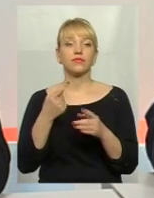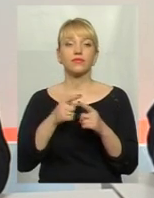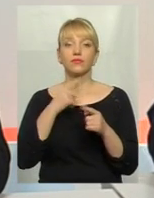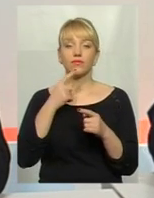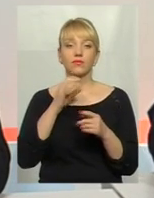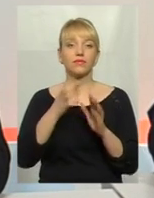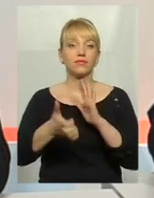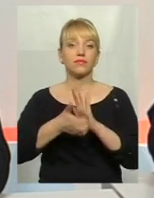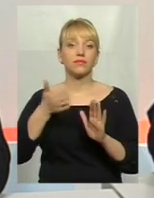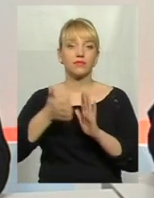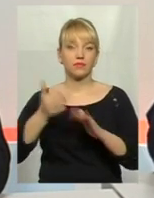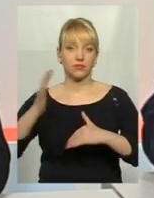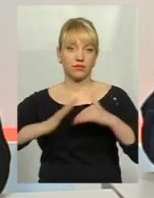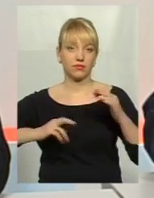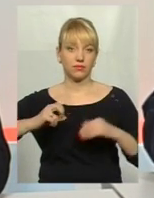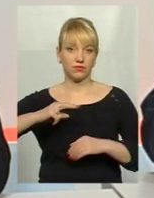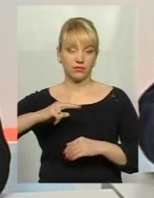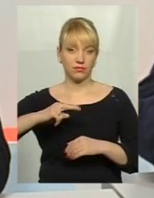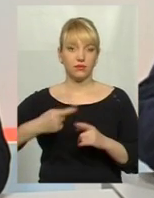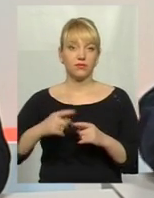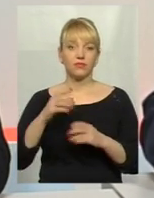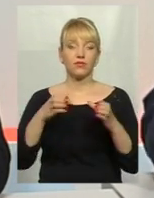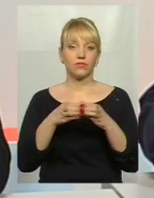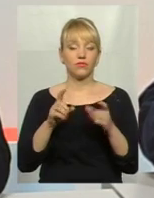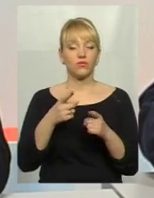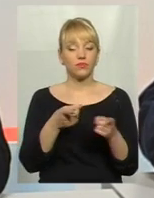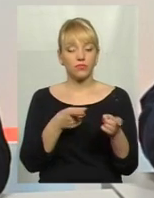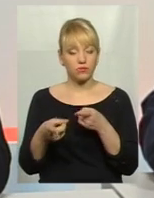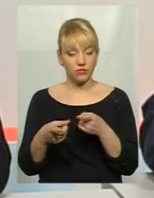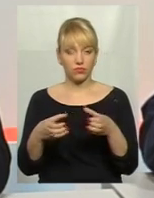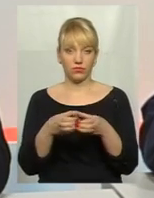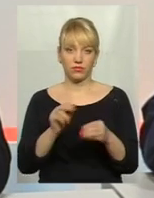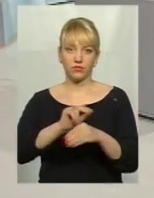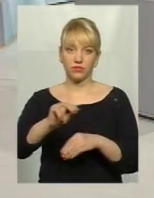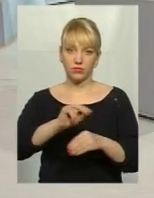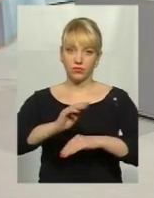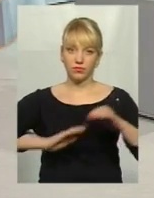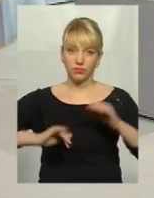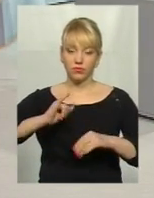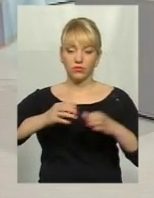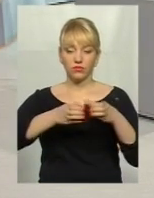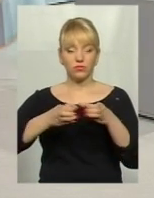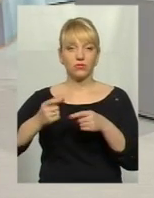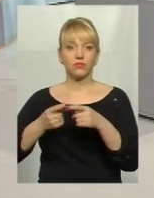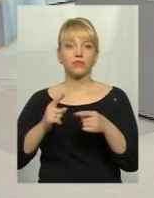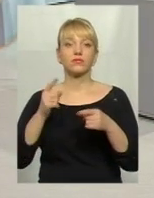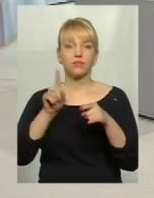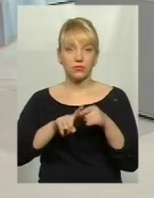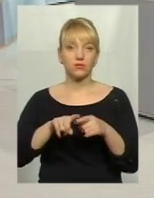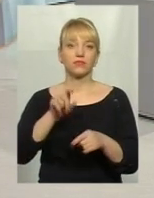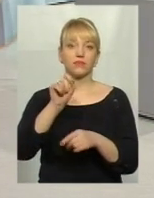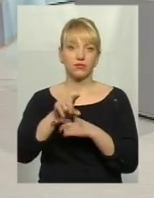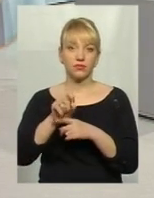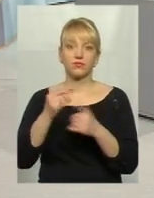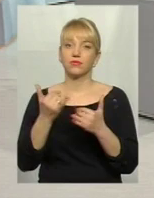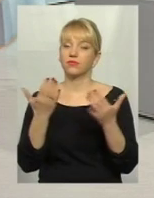недостатньому професіоналізмі команди. Тому підготовка команди, навчання фахівців в громадах – це та задача, яка на сьогоднішній